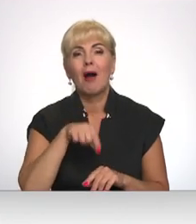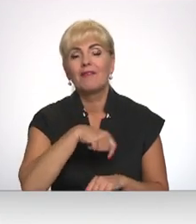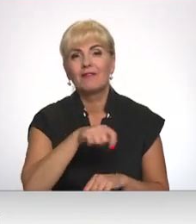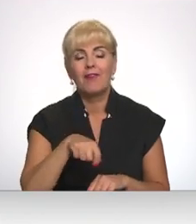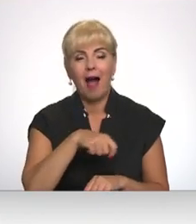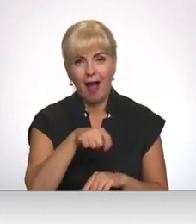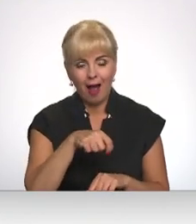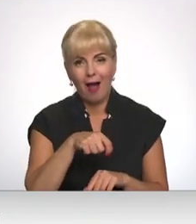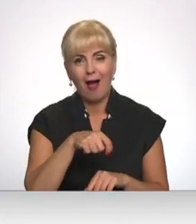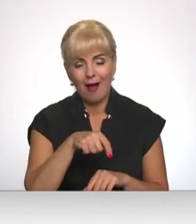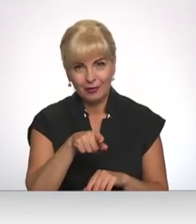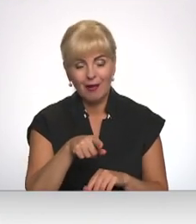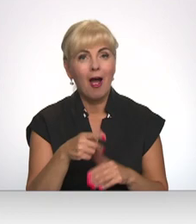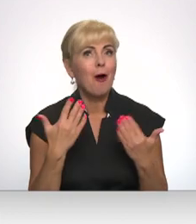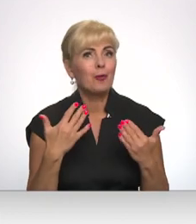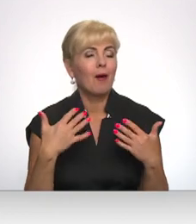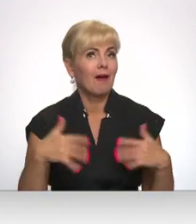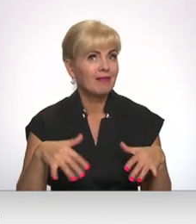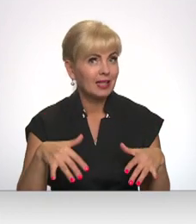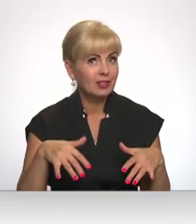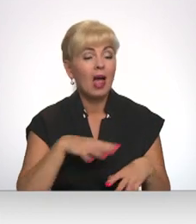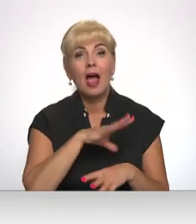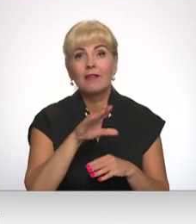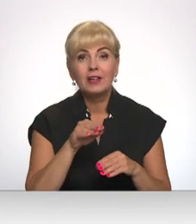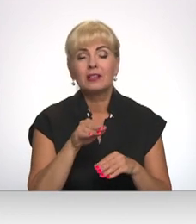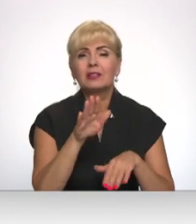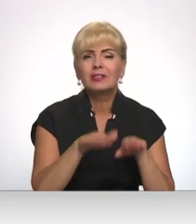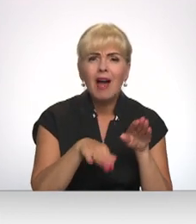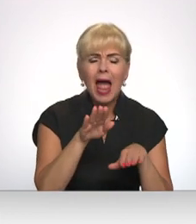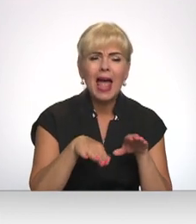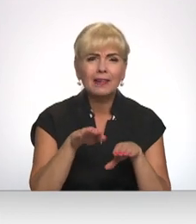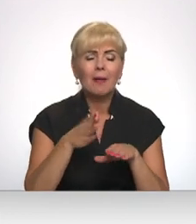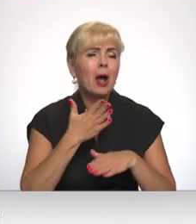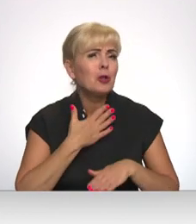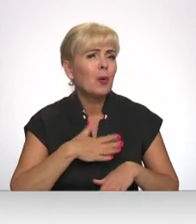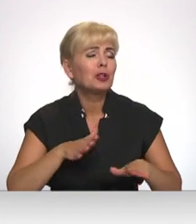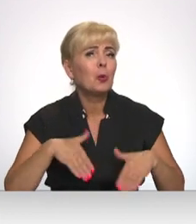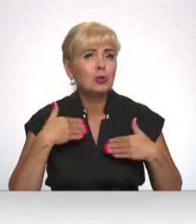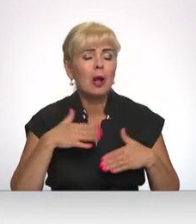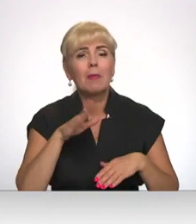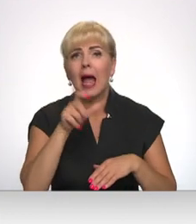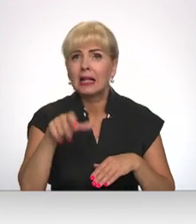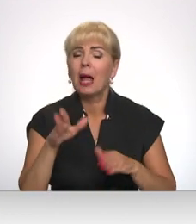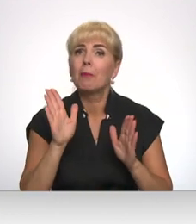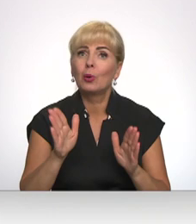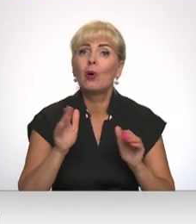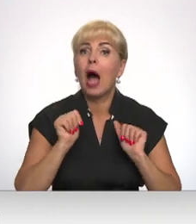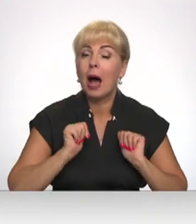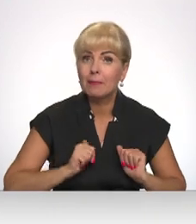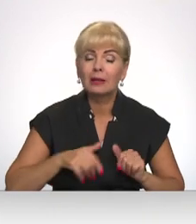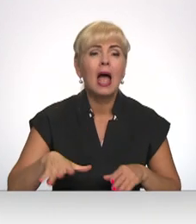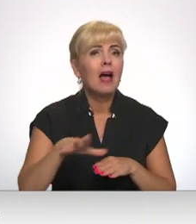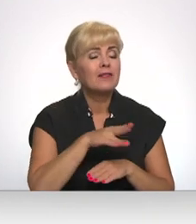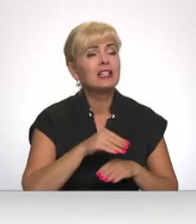Atceros pirmo porciju, rokas trīcēja, bet visu pa gramiem svērām. Ļoti uztraucāmies, lai klienti būtu apmierināti, lai